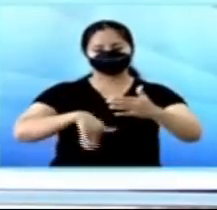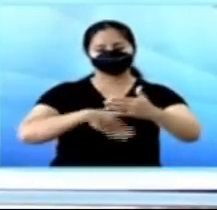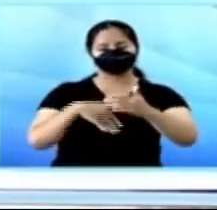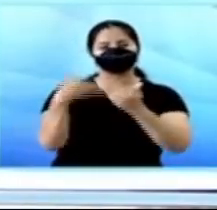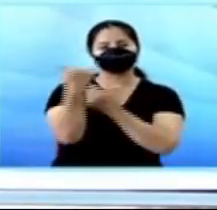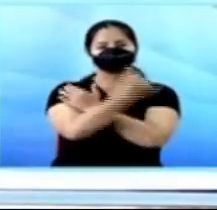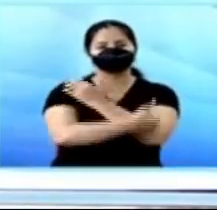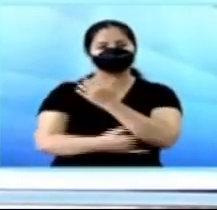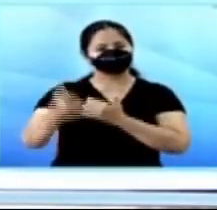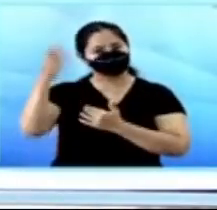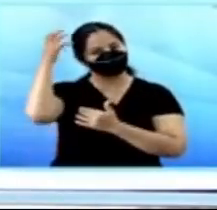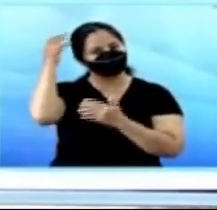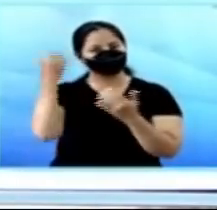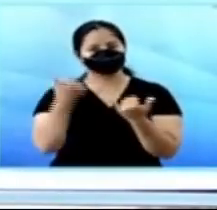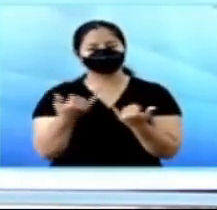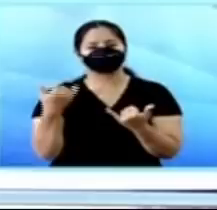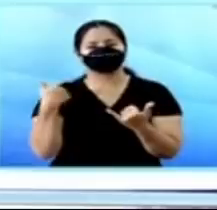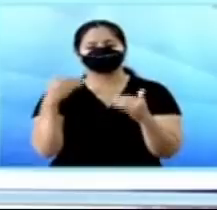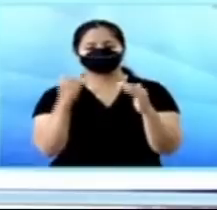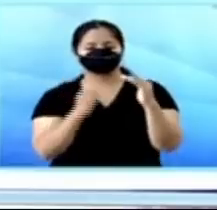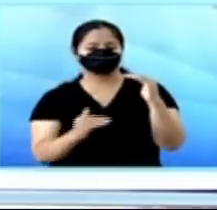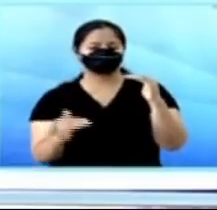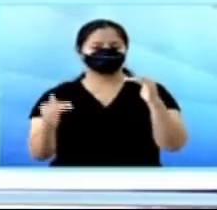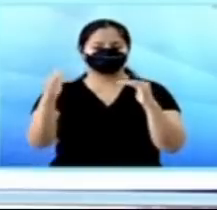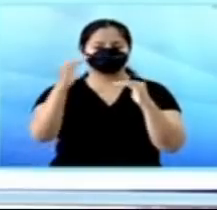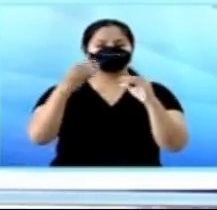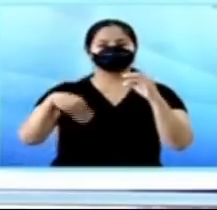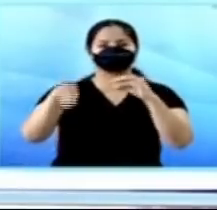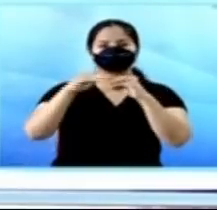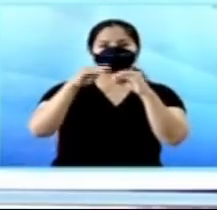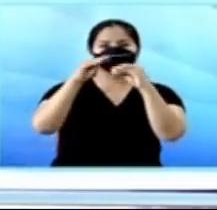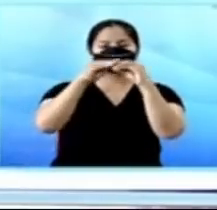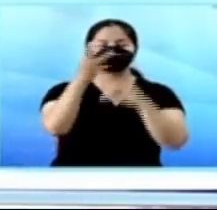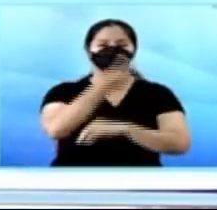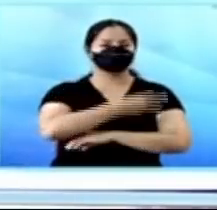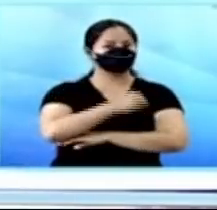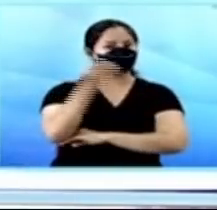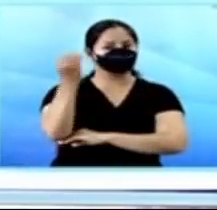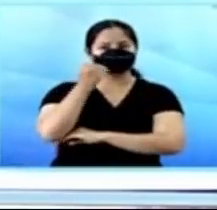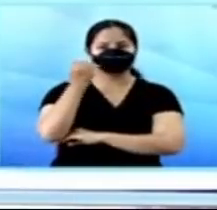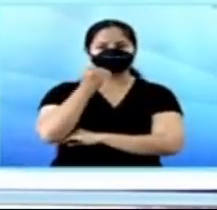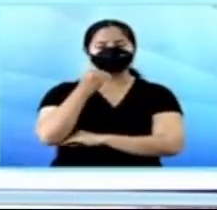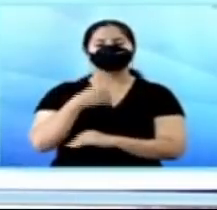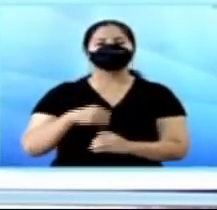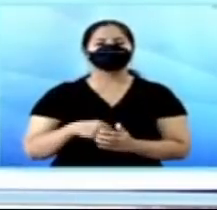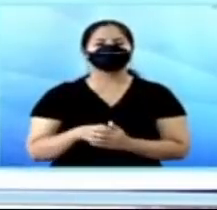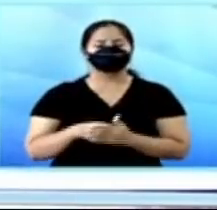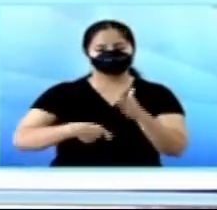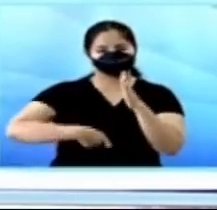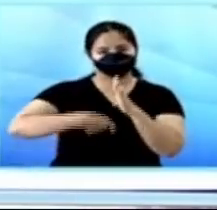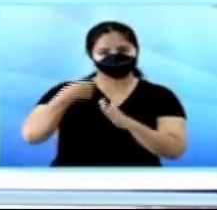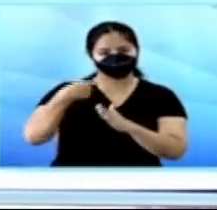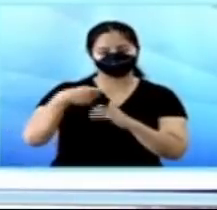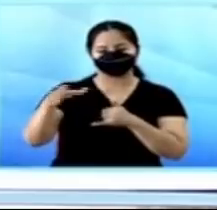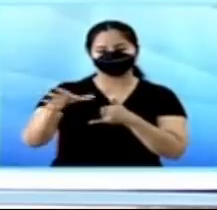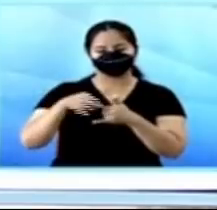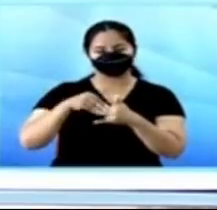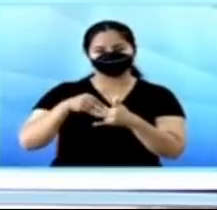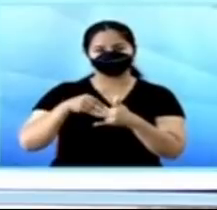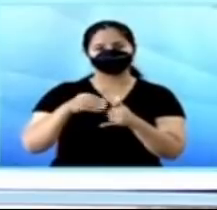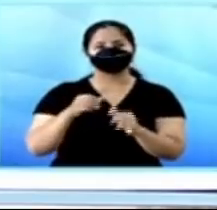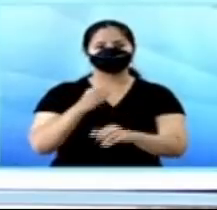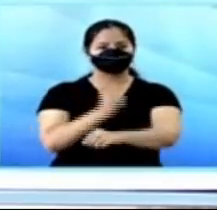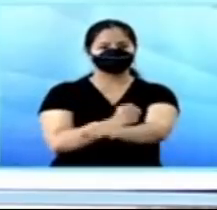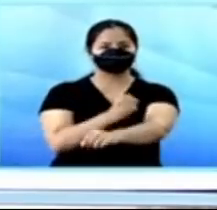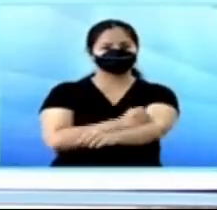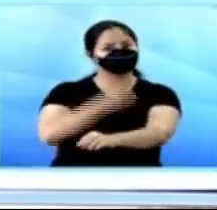กเรามีตะเอียงเพิ่มขึ้นในแต่ละวันสาเหตุของการติดเชื้อก็เนื่องมาจากแรงง